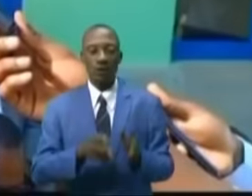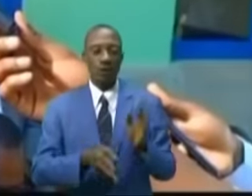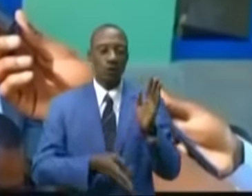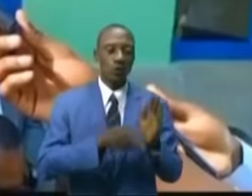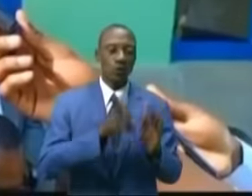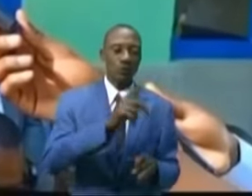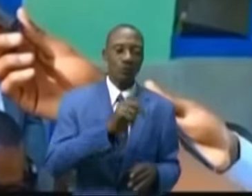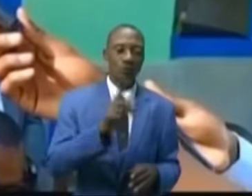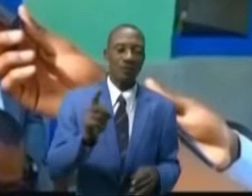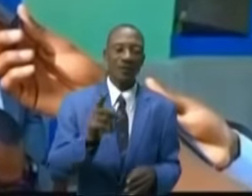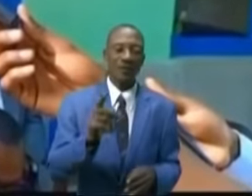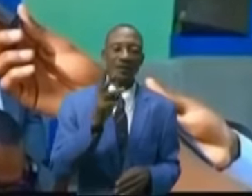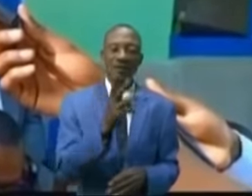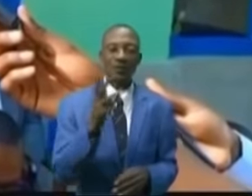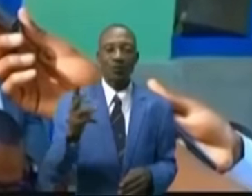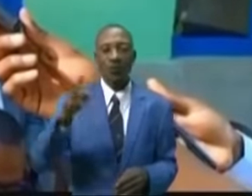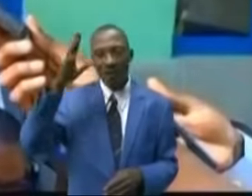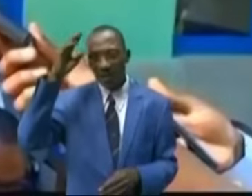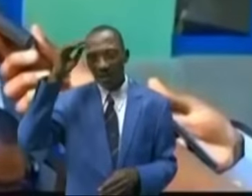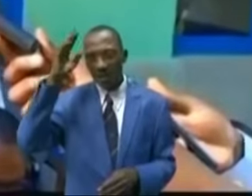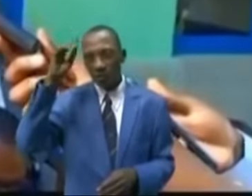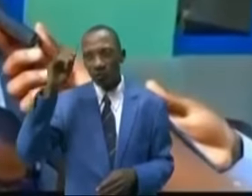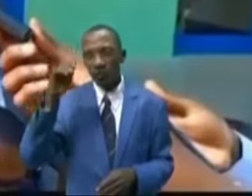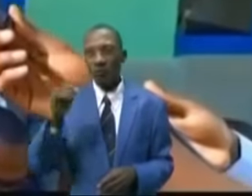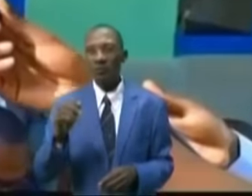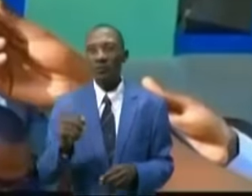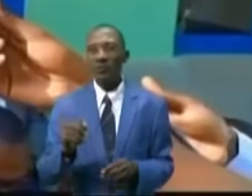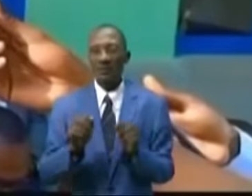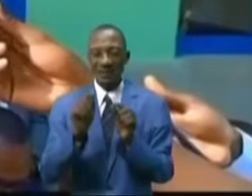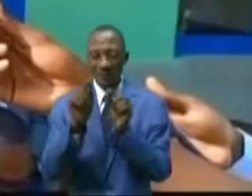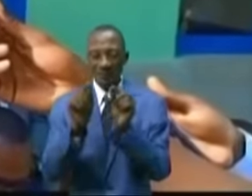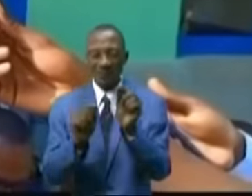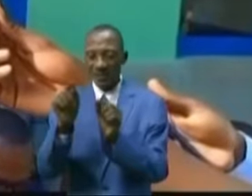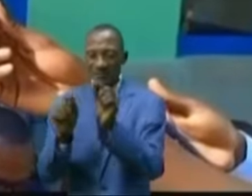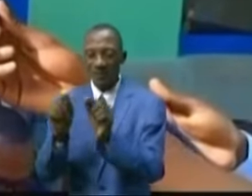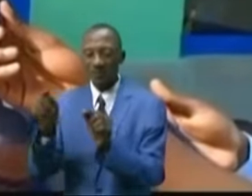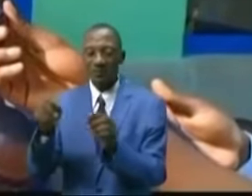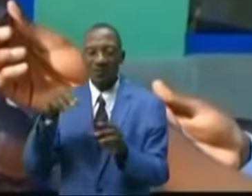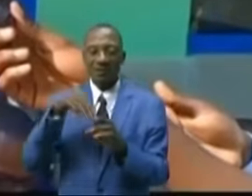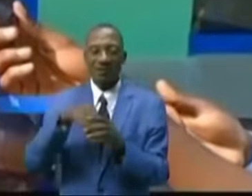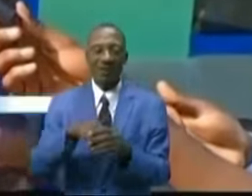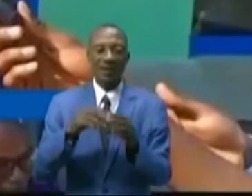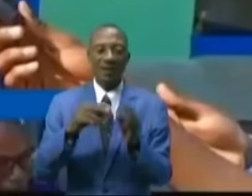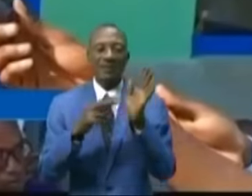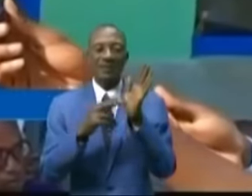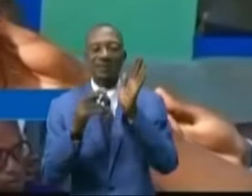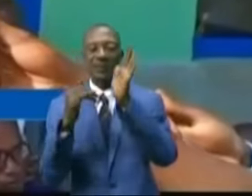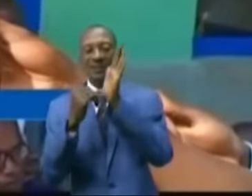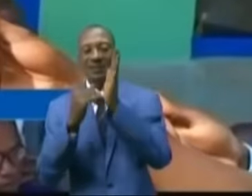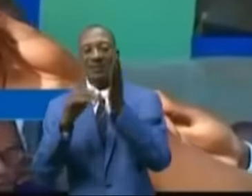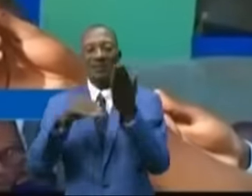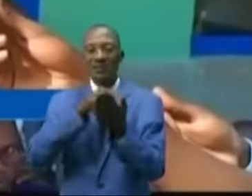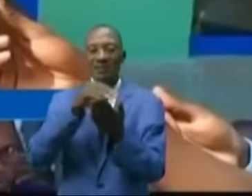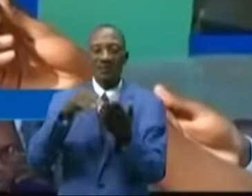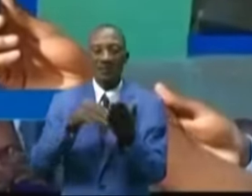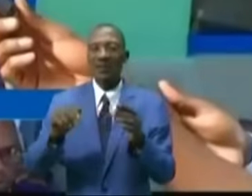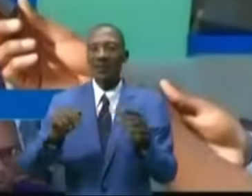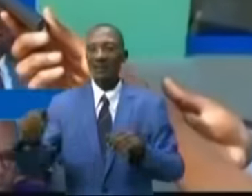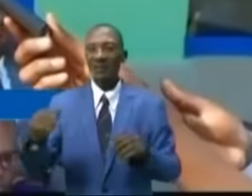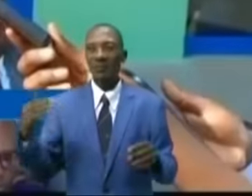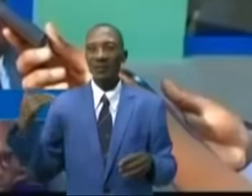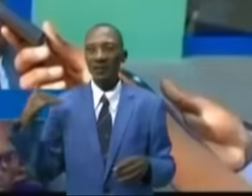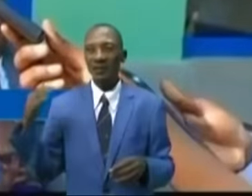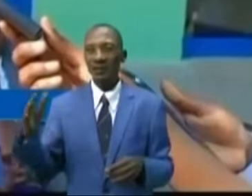533 garçons, répartis dans 76 centres des examens d'État, éparpillés à